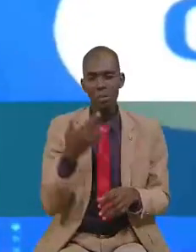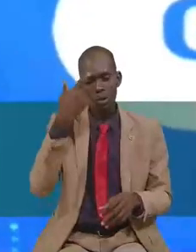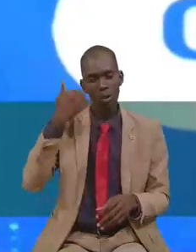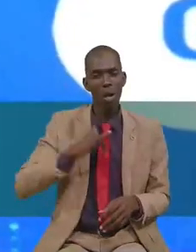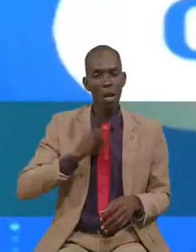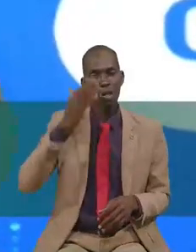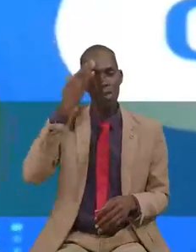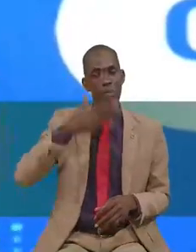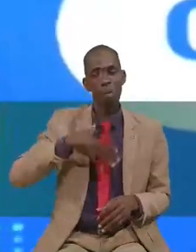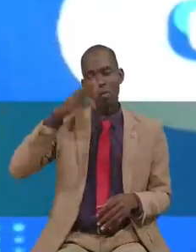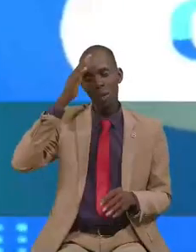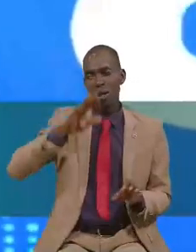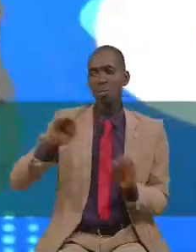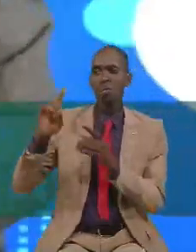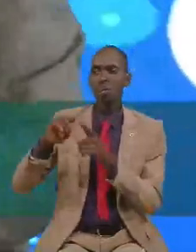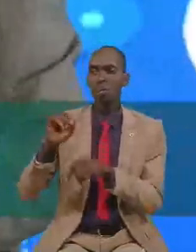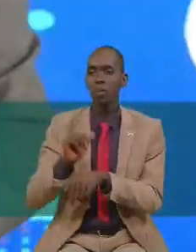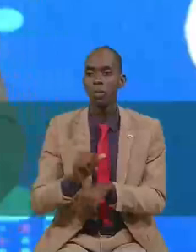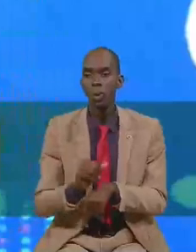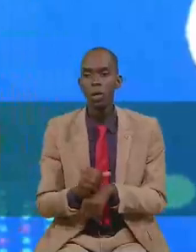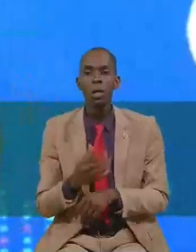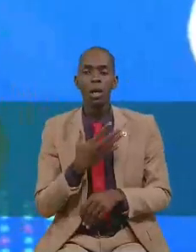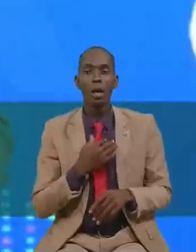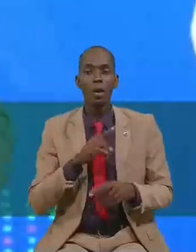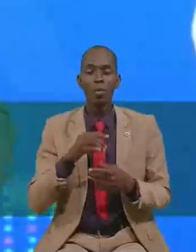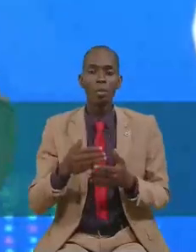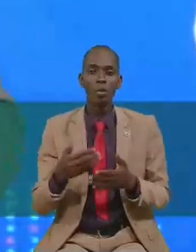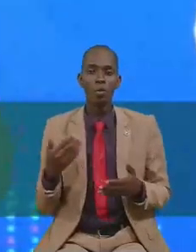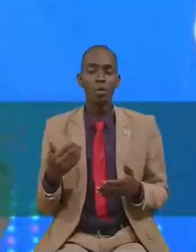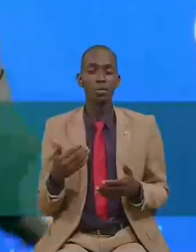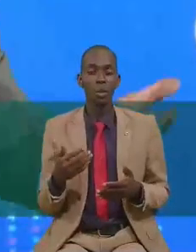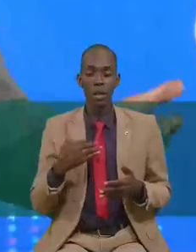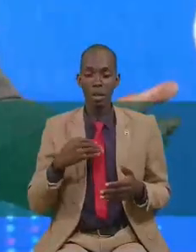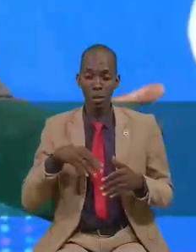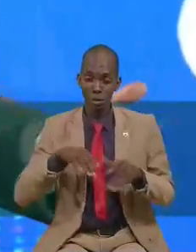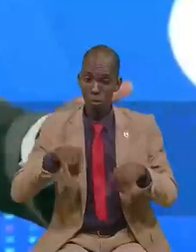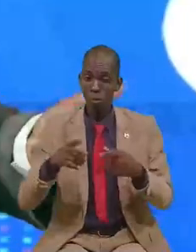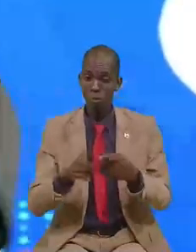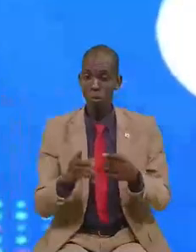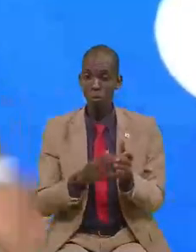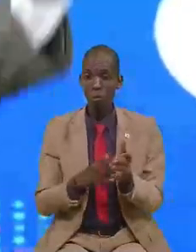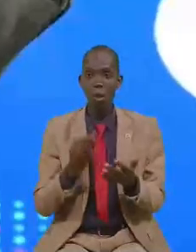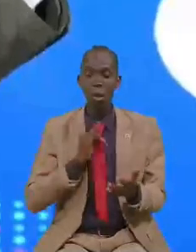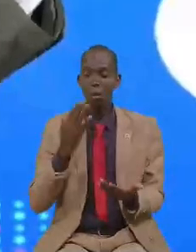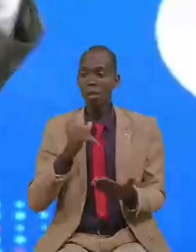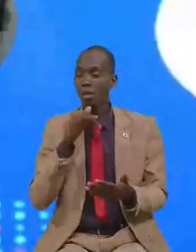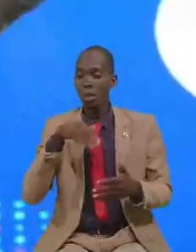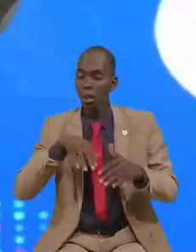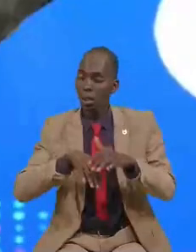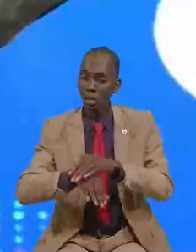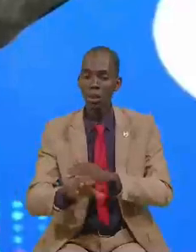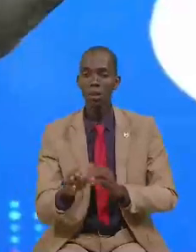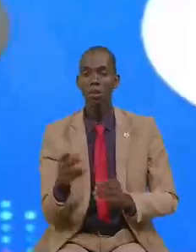avant qu'il ne sorte de l'école. Je ne peux pas rentrer, je ne rentrais pas dans la classe. Pendant que les jeunes rentrent en classe, moi je